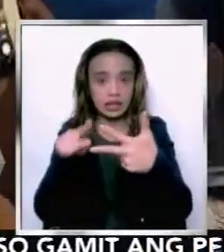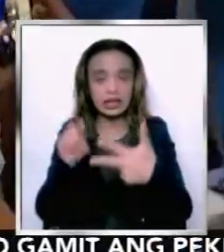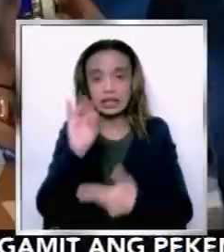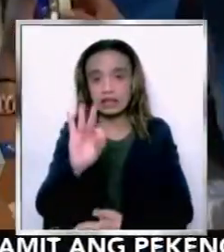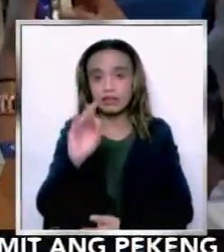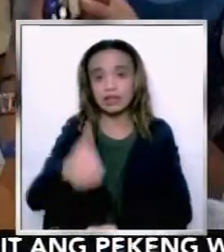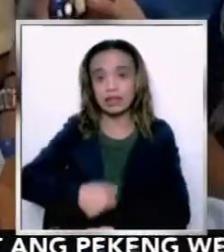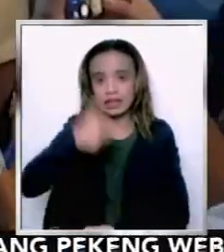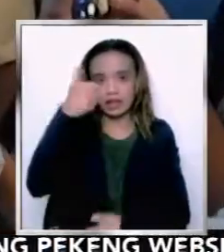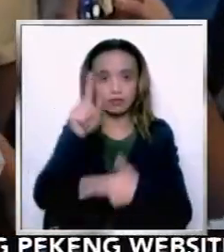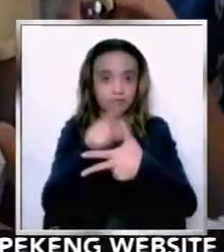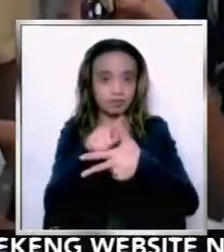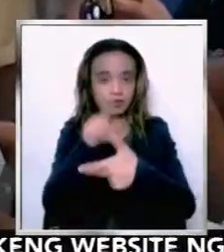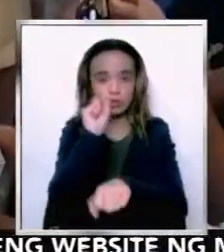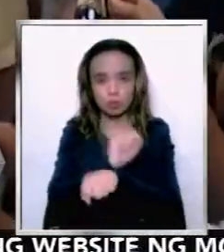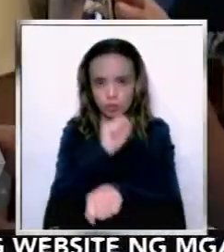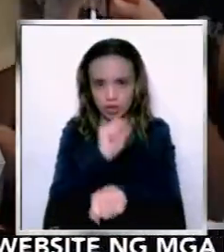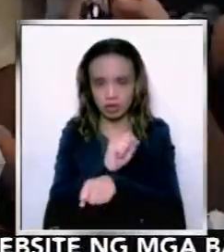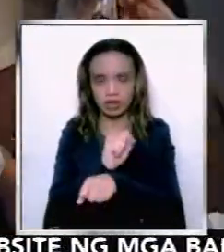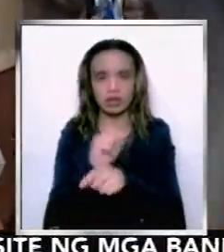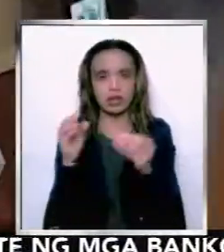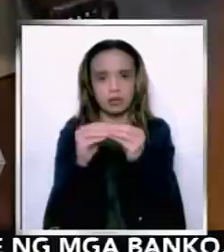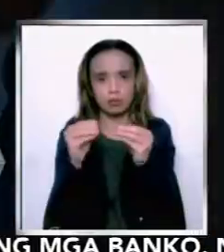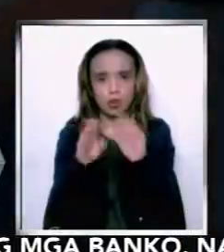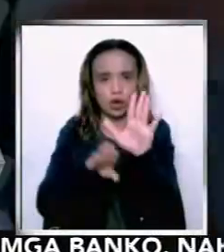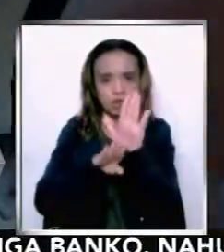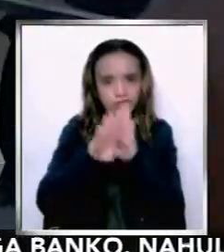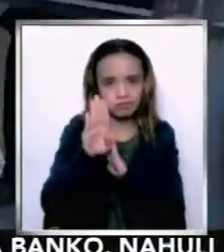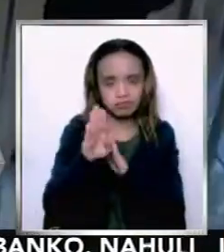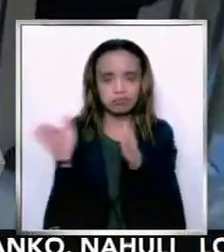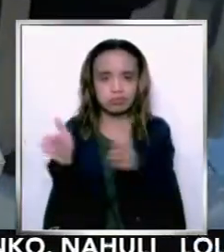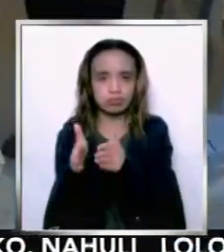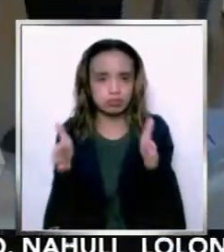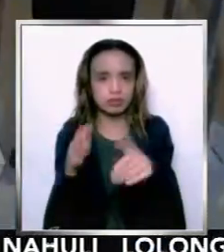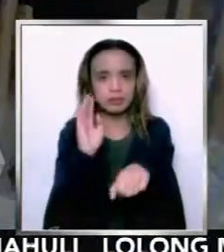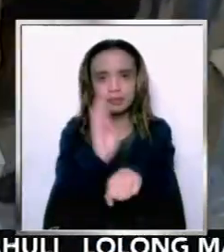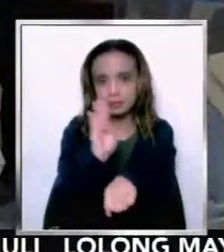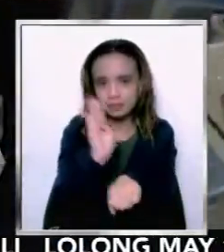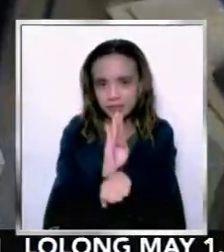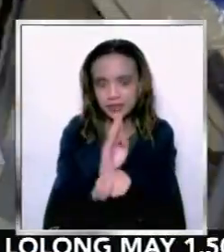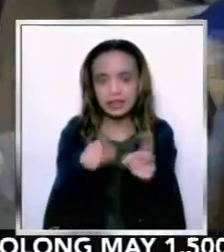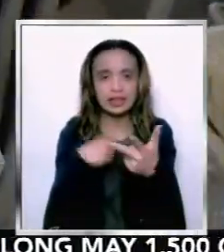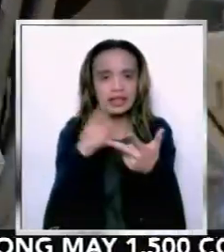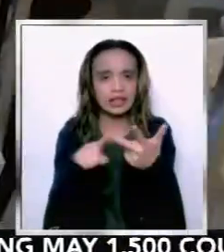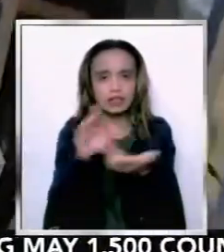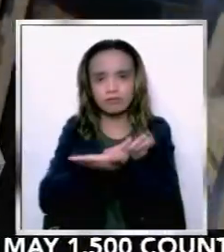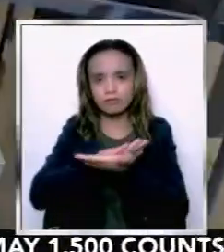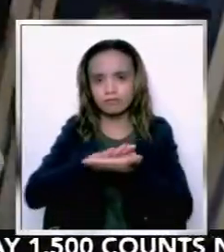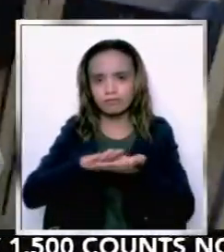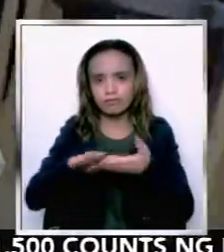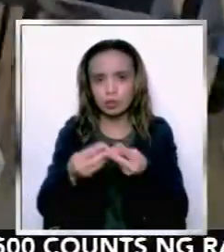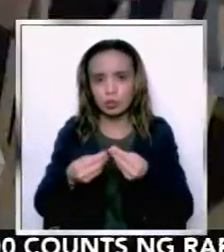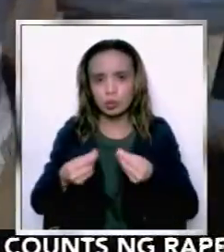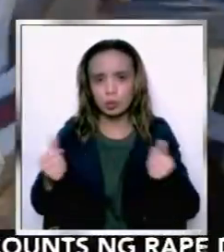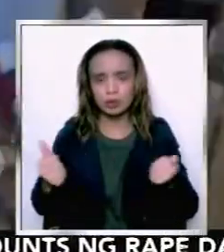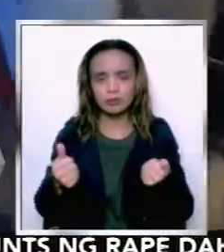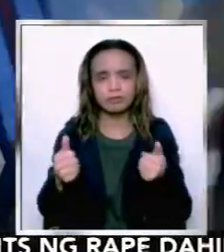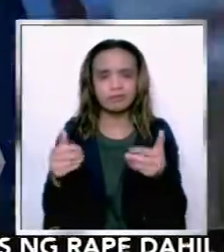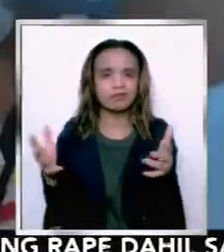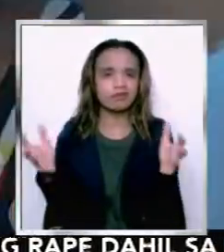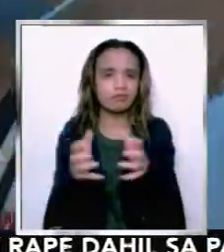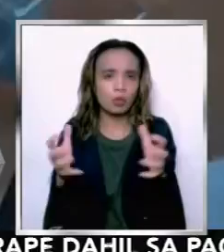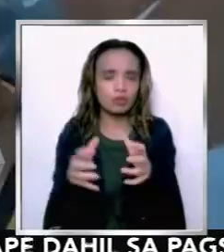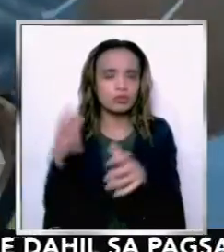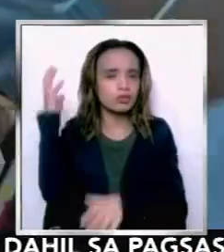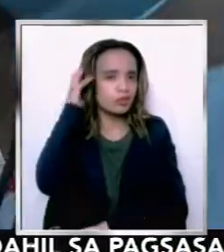Trabaho, mapalakas ang small and medium-sized enterprises at maayos ang gulo sa Mindanao. At ang susi raw